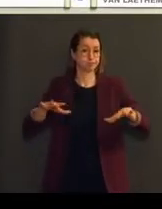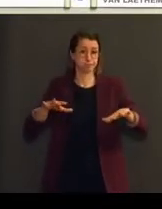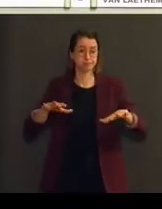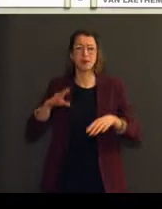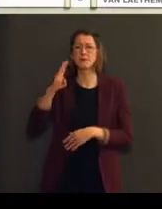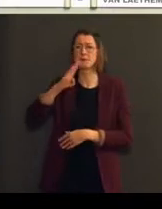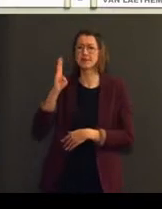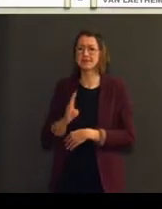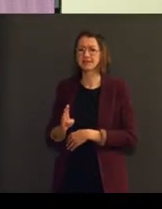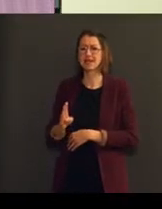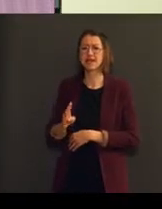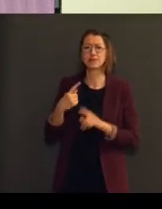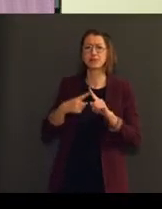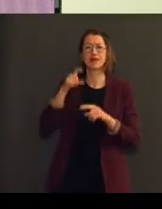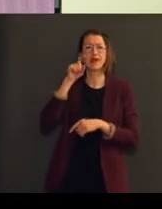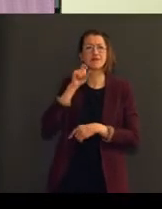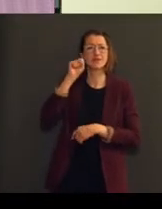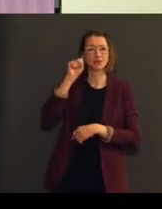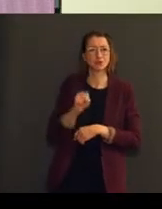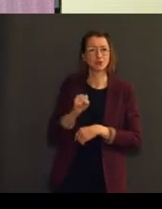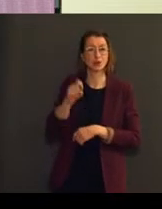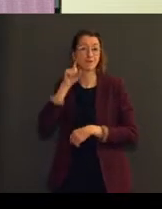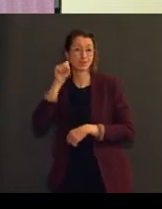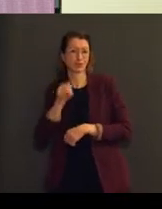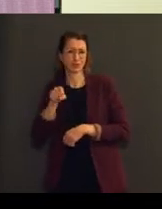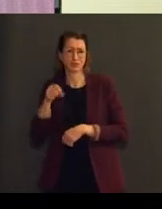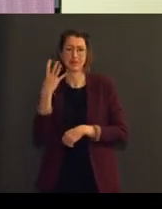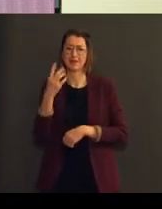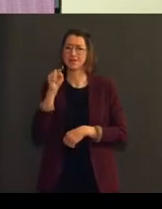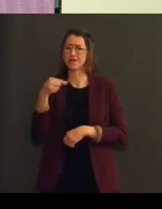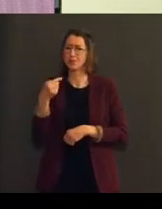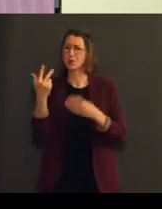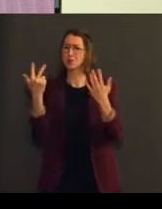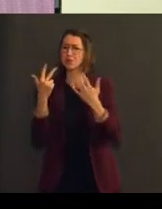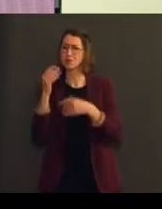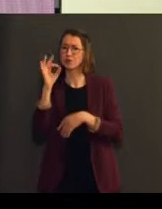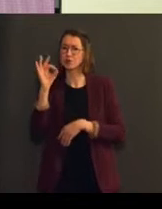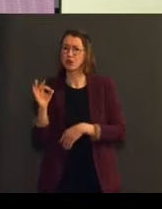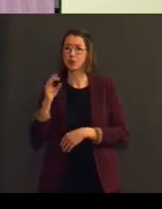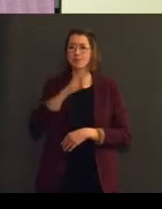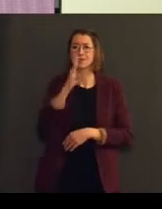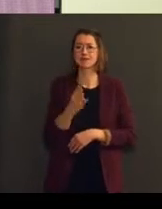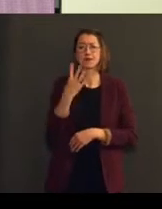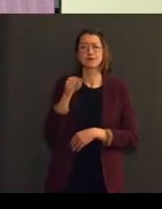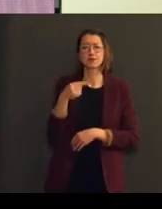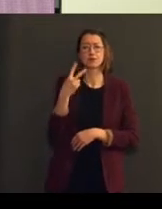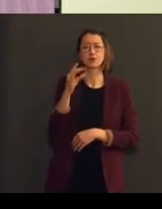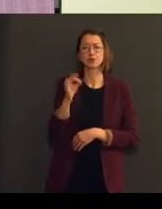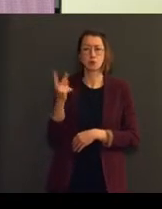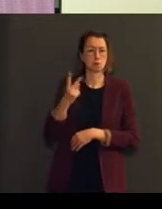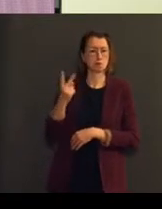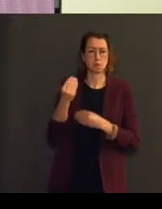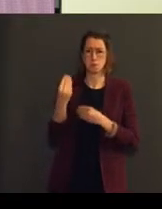actuellement, 4,8 et 4,2%. Ils ne connaissent, je dirais heureusement pour nous, pas la même envolée qu'on a